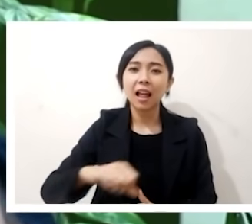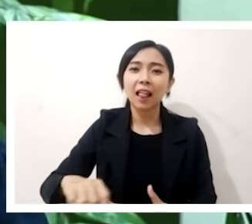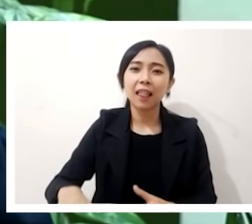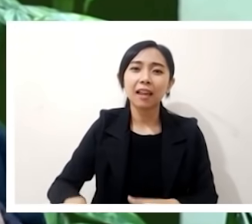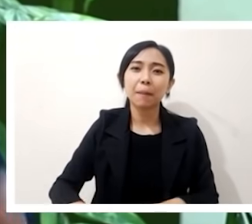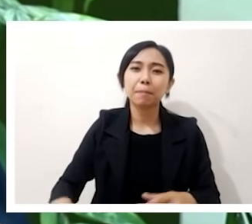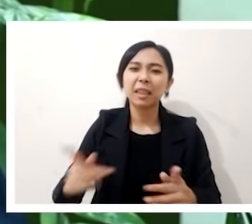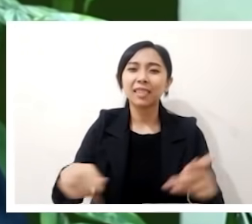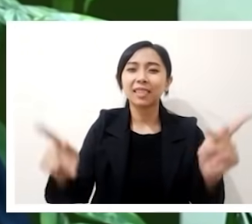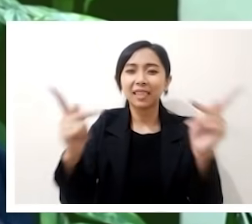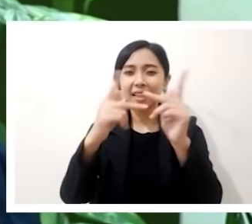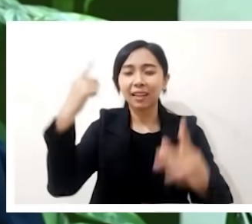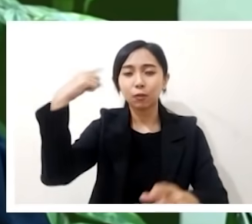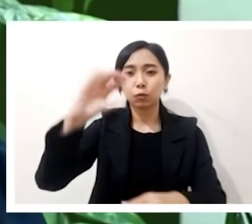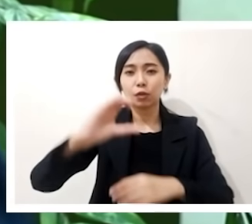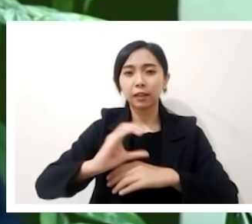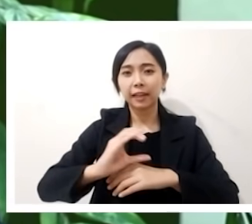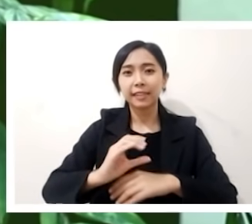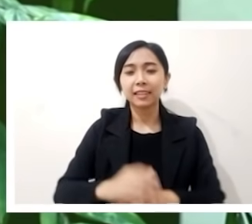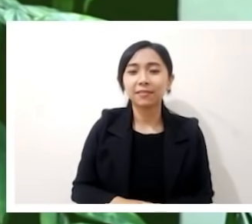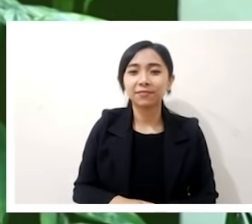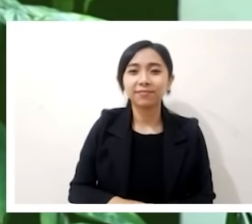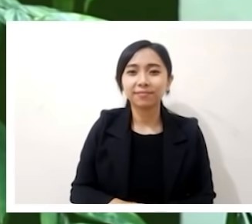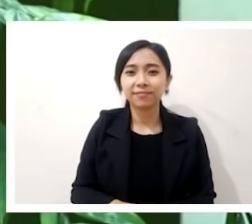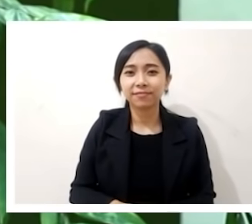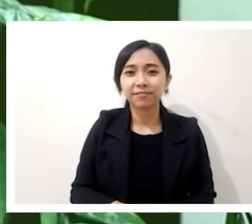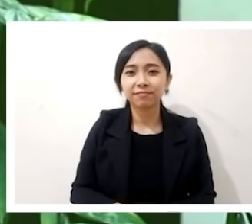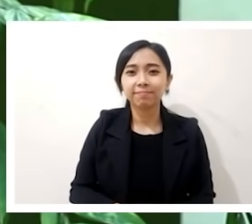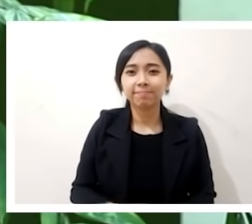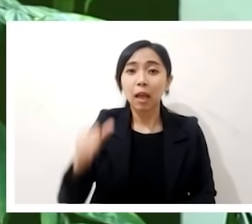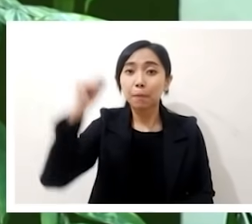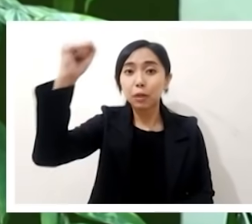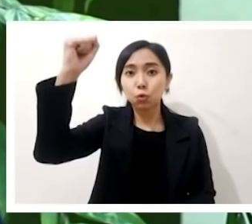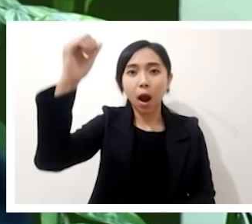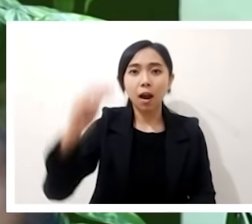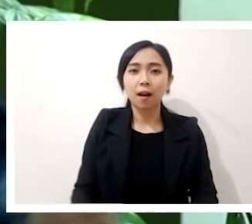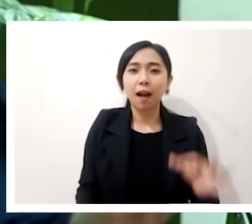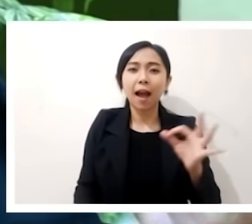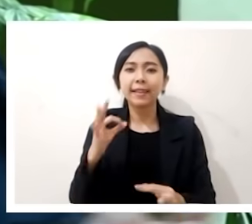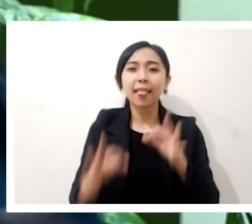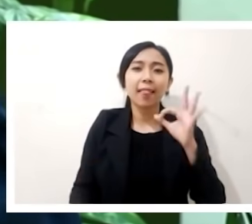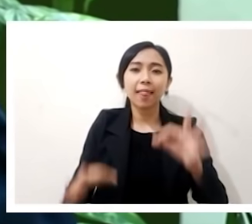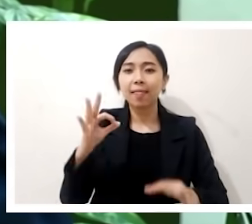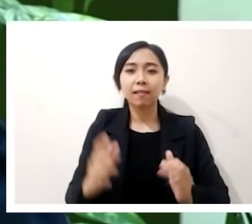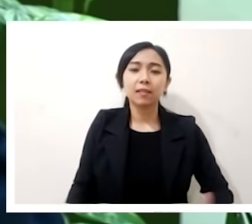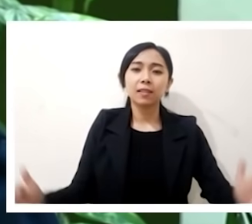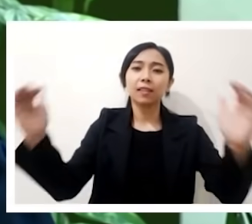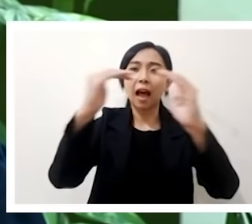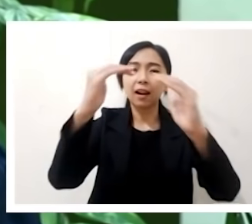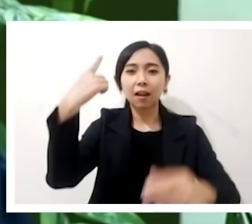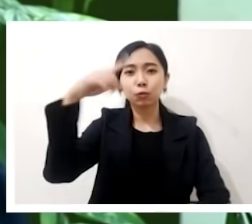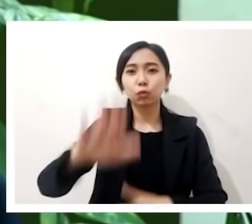bagi gereja-gereja dan orang Kristen di Indonesia untuk memperjuangkan keadilan dan kesetaraan bagi semua